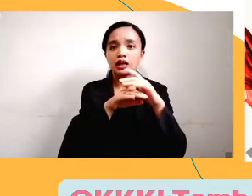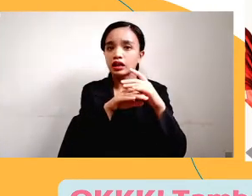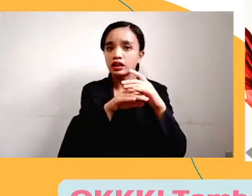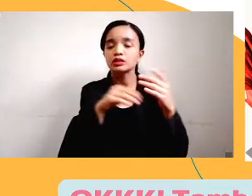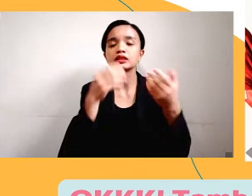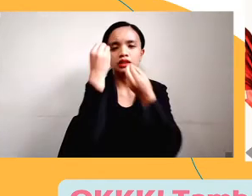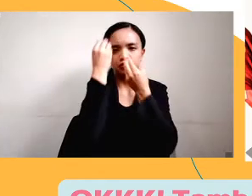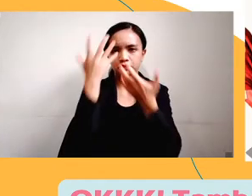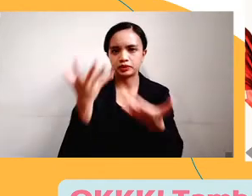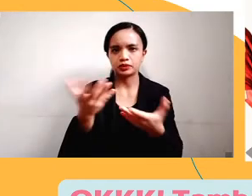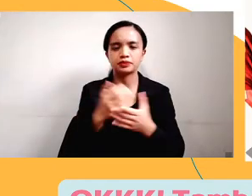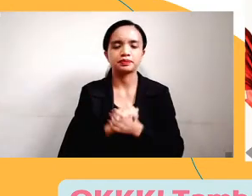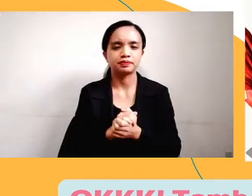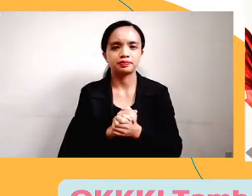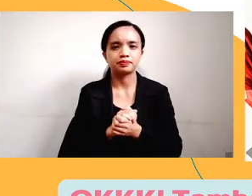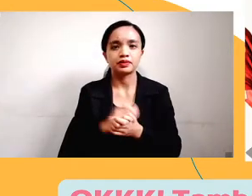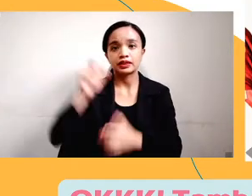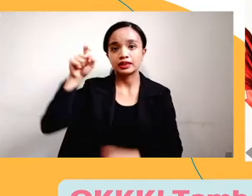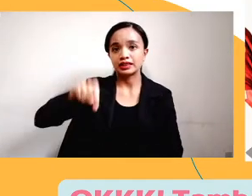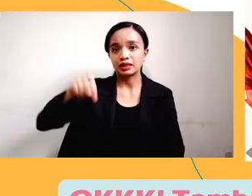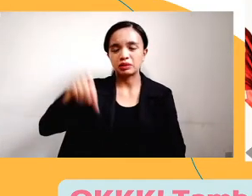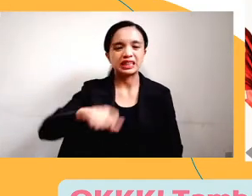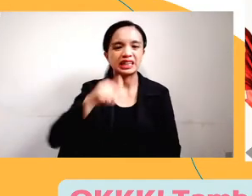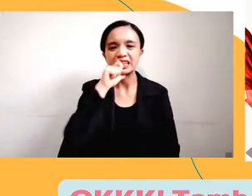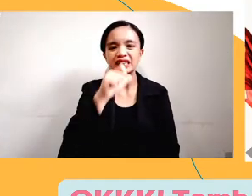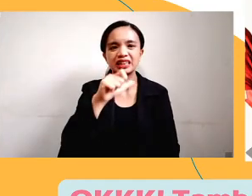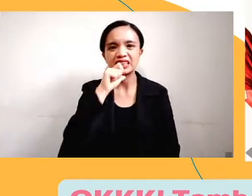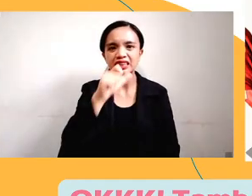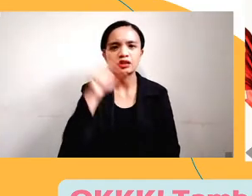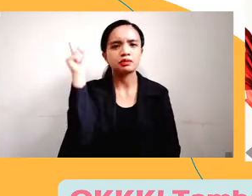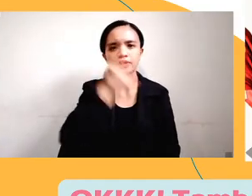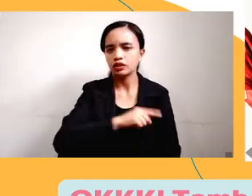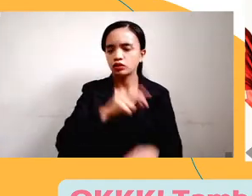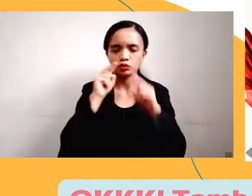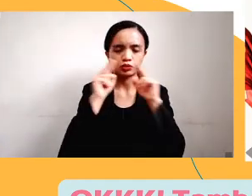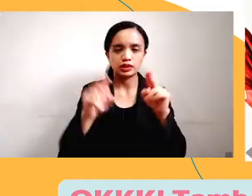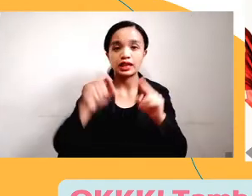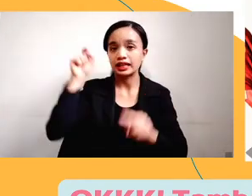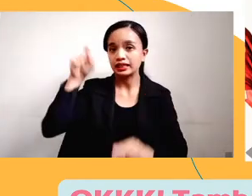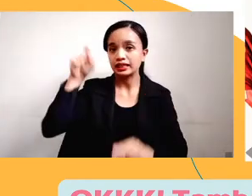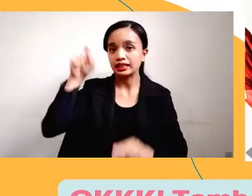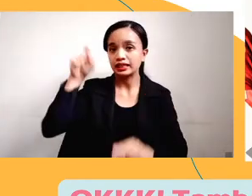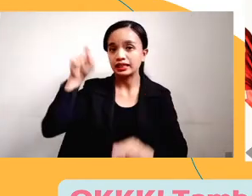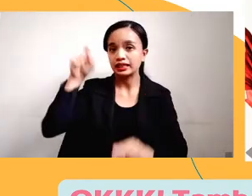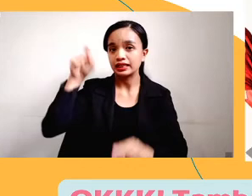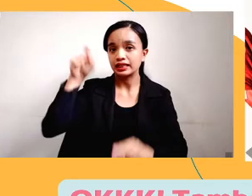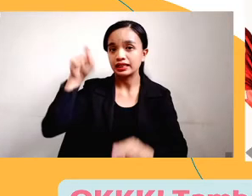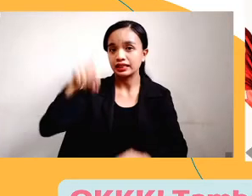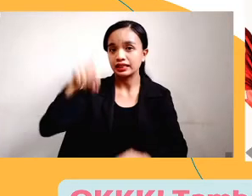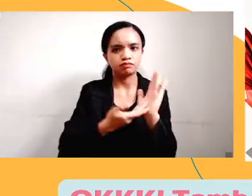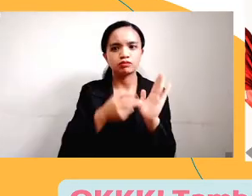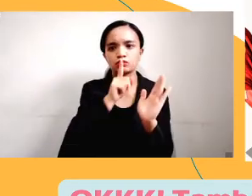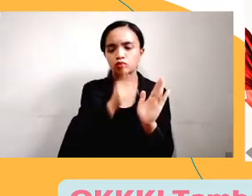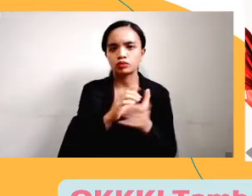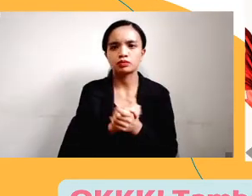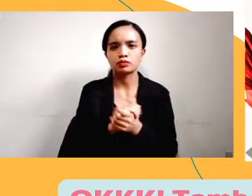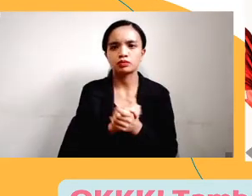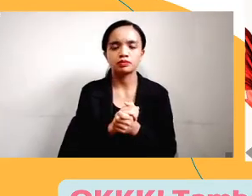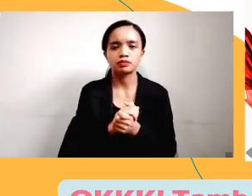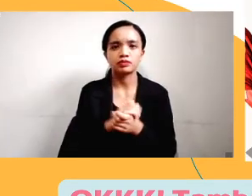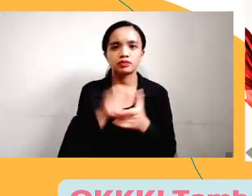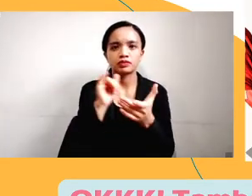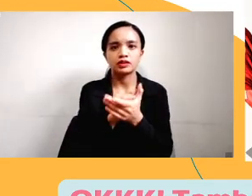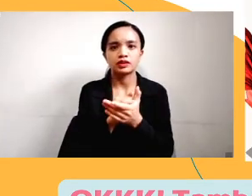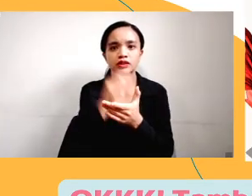impormasyon. Dapat hindi ito fake news. Dapat credible. Dapat yung sources ng